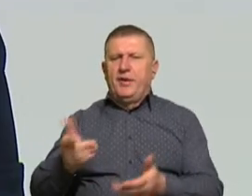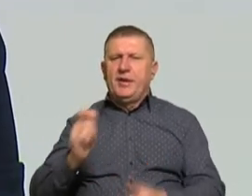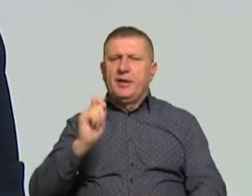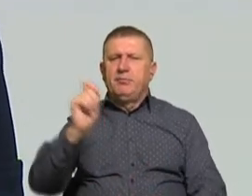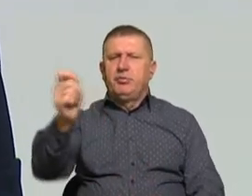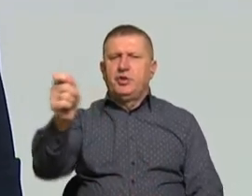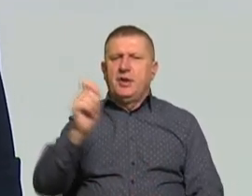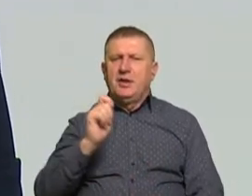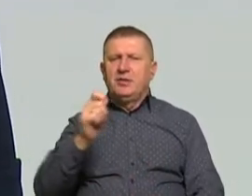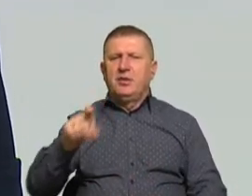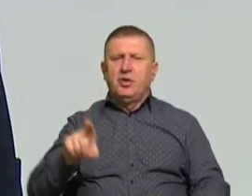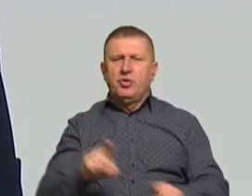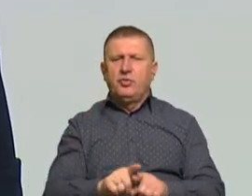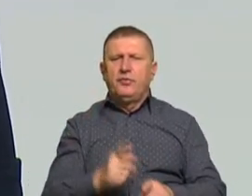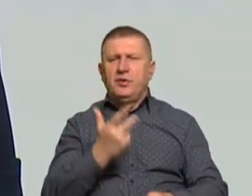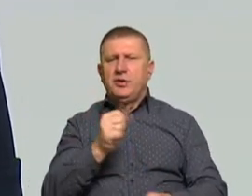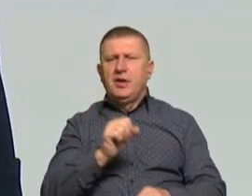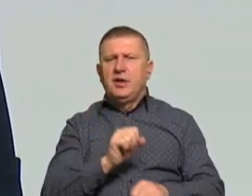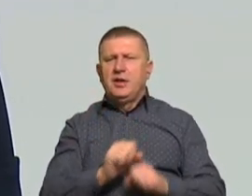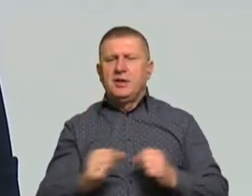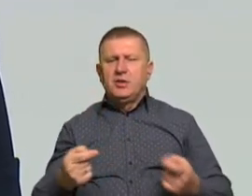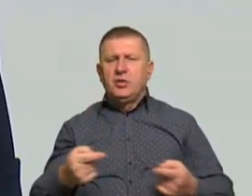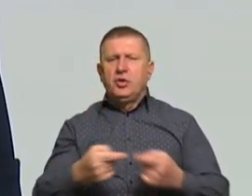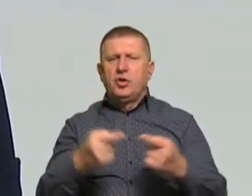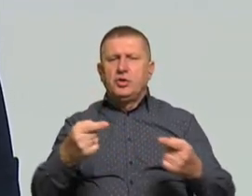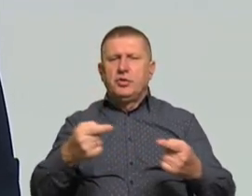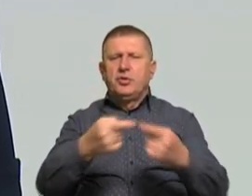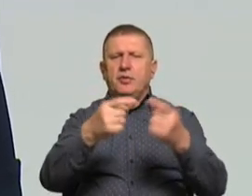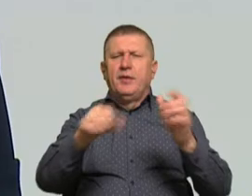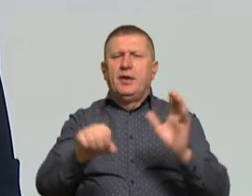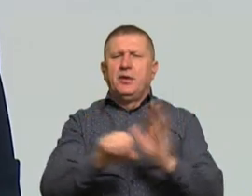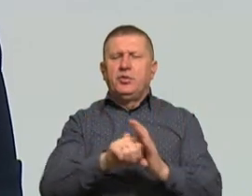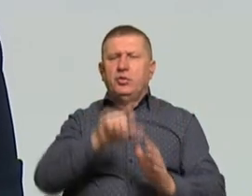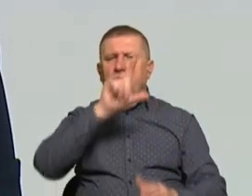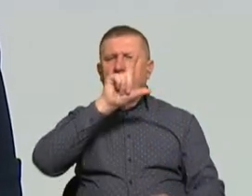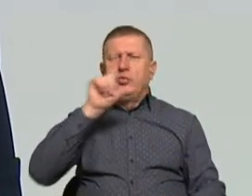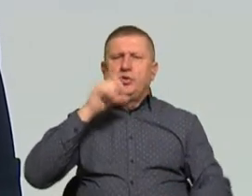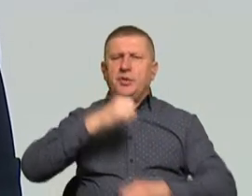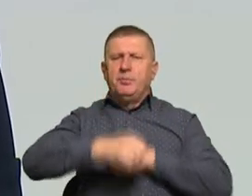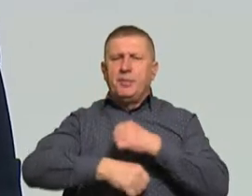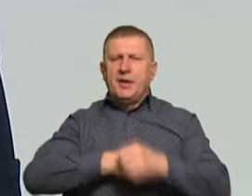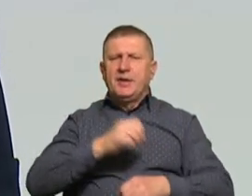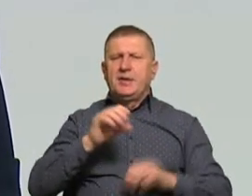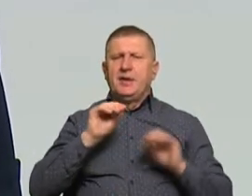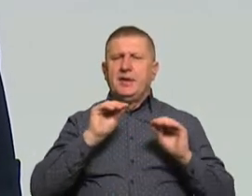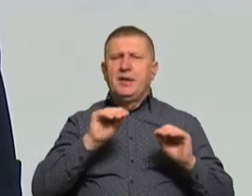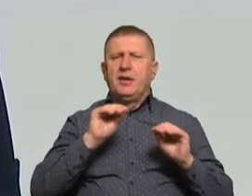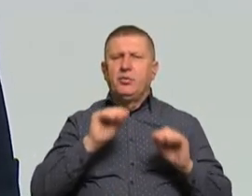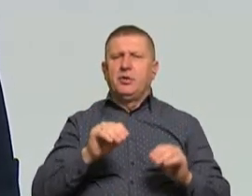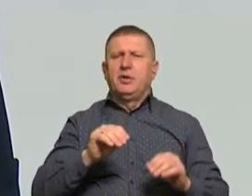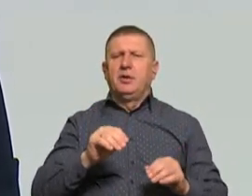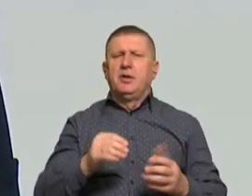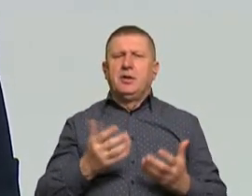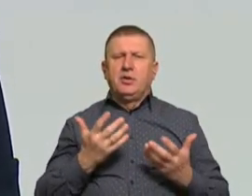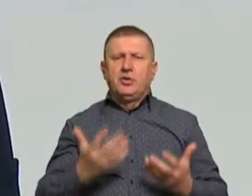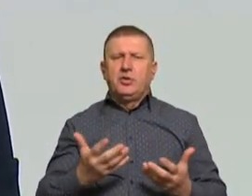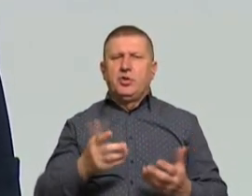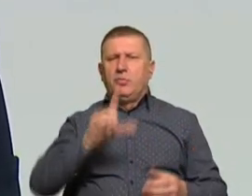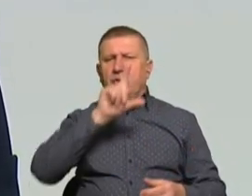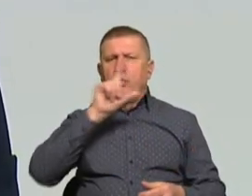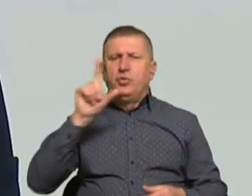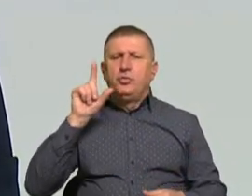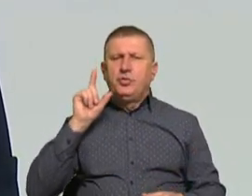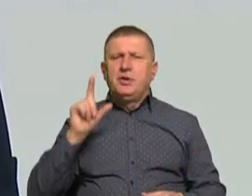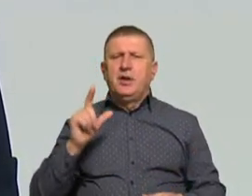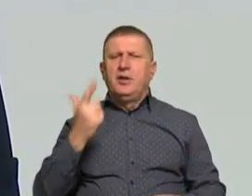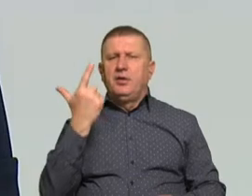moim zdaniem również nie jest dostosowana do potrzeb ludzi pracy i nauki. Proszę porozmawiać z ludźmi, którzy na przykład chcą się przemieścić